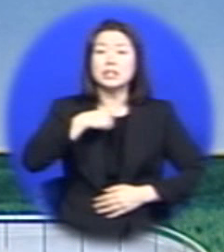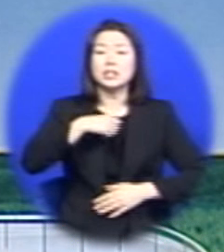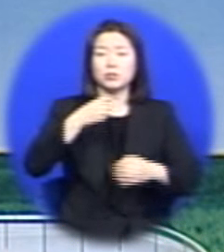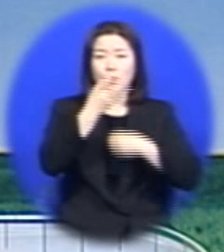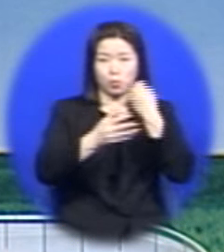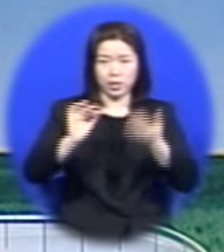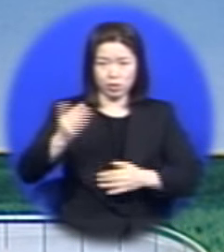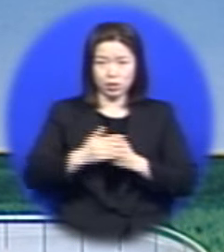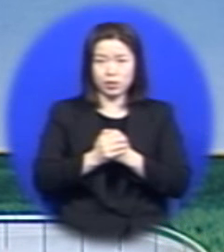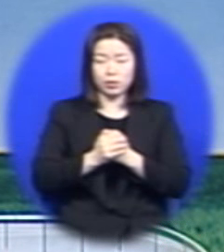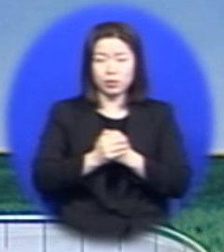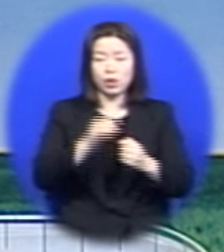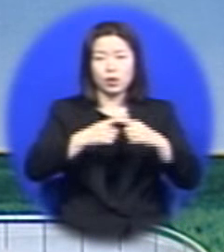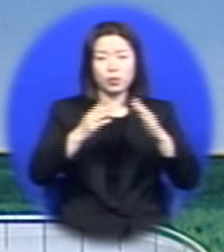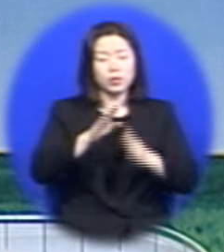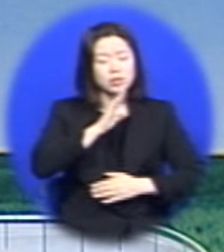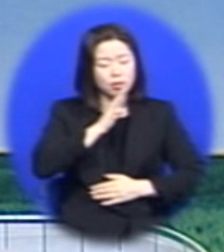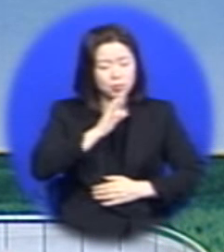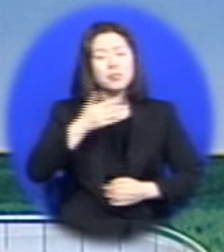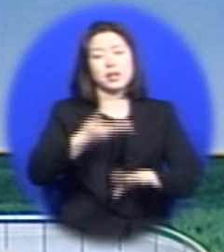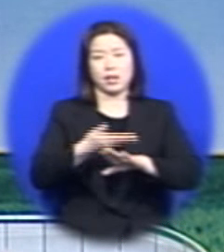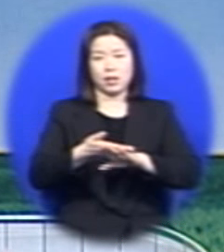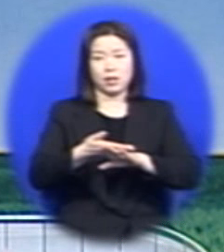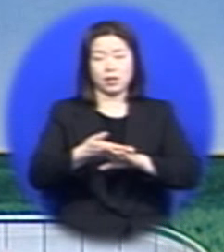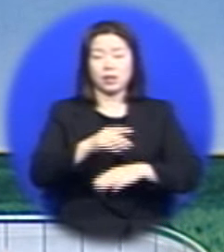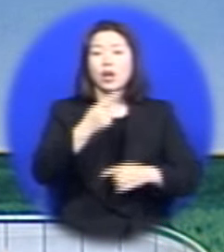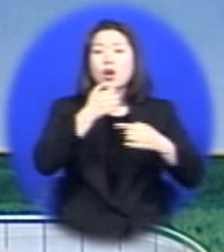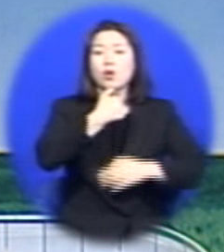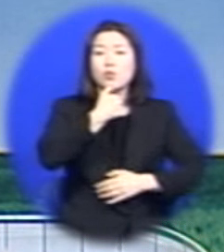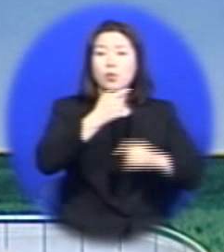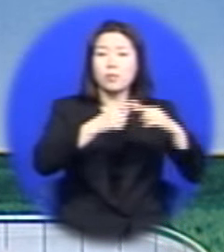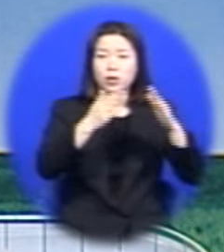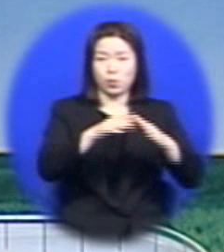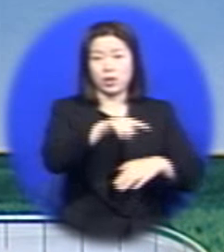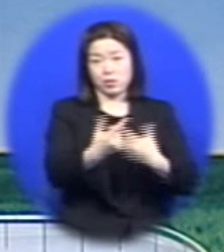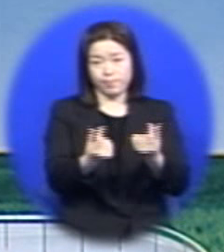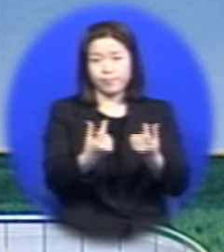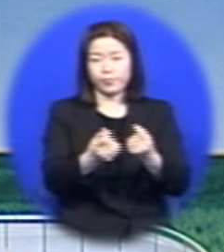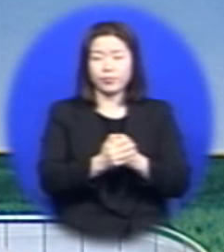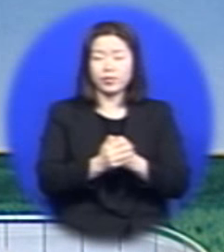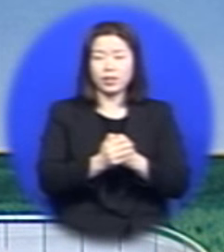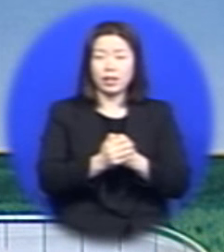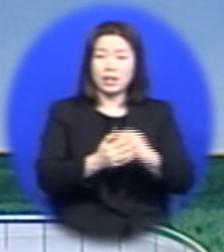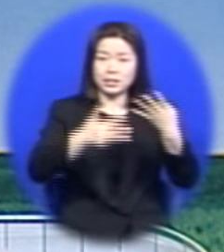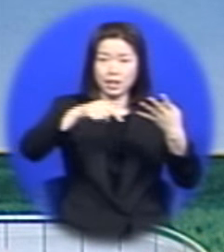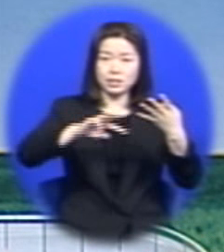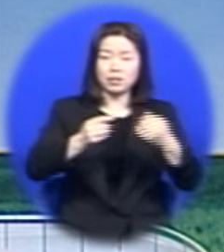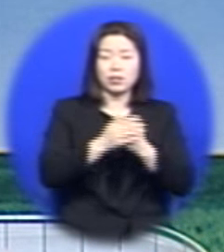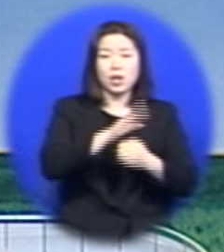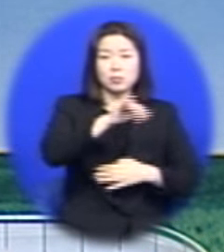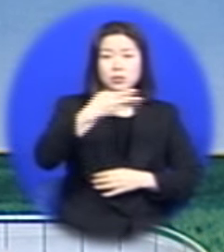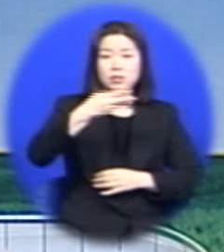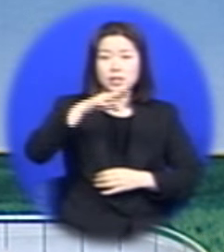교회는 정말 달라. 로마 교회가 그랬습니다. 4절에 보면은 브리스가와 아굴라 부부에 대한